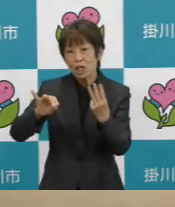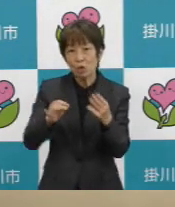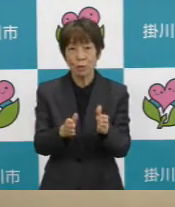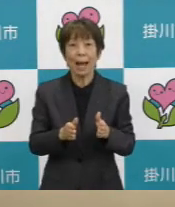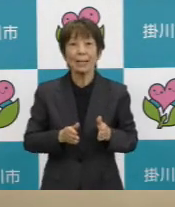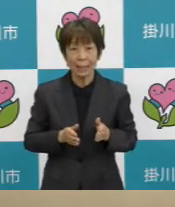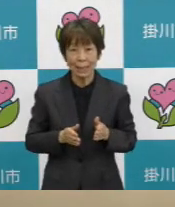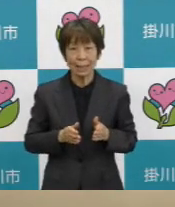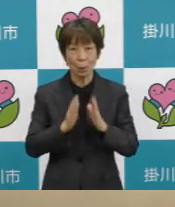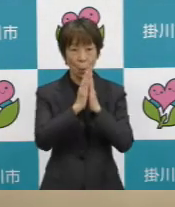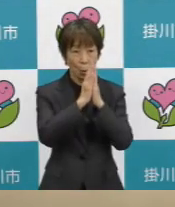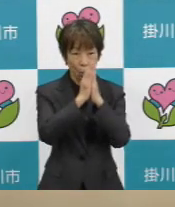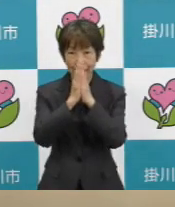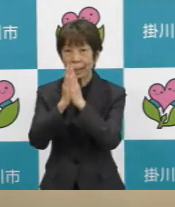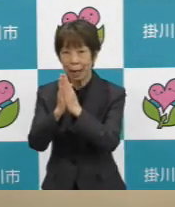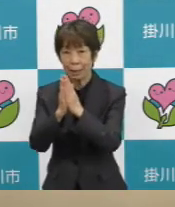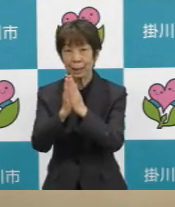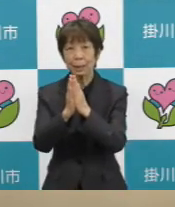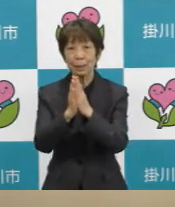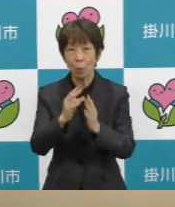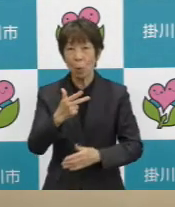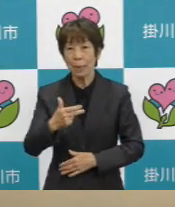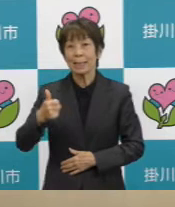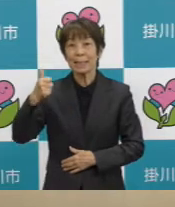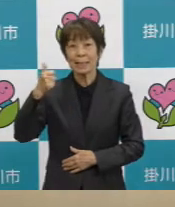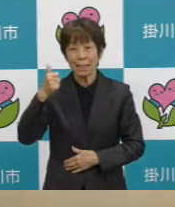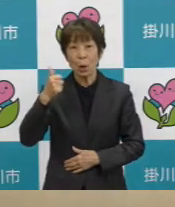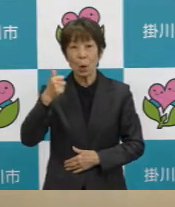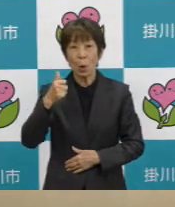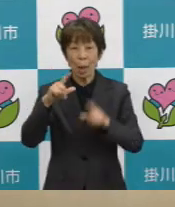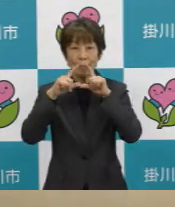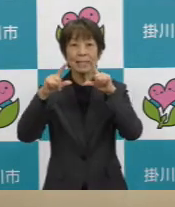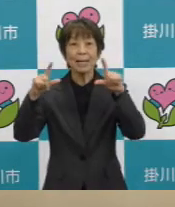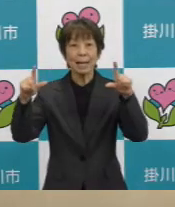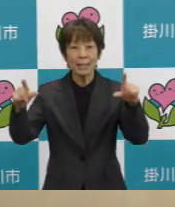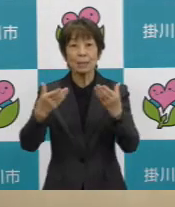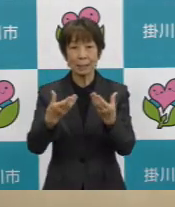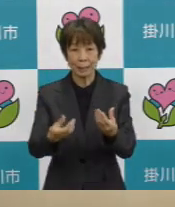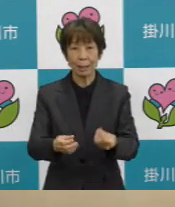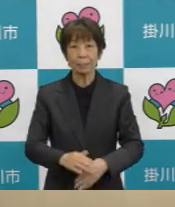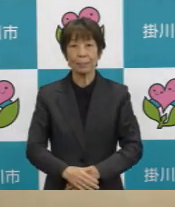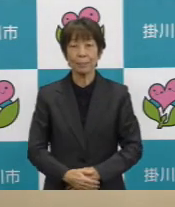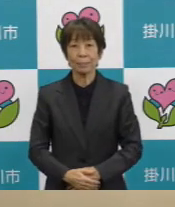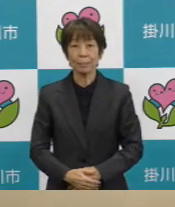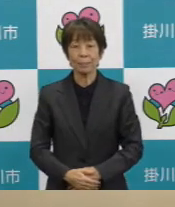お願いを、市長メッセージとして発信をしたところであります。